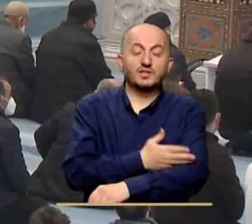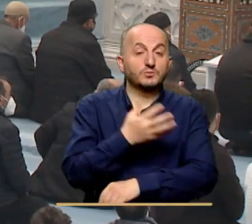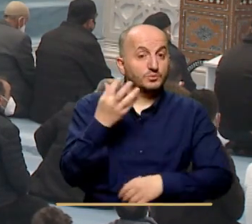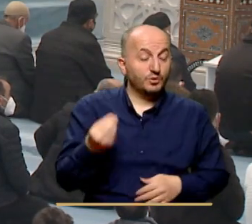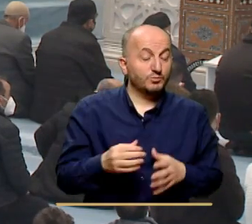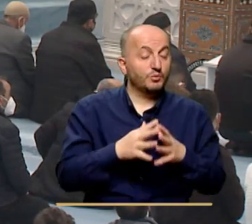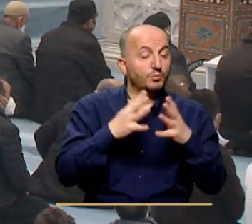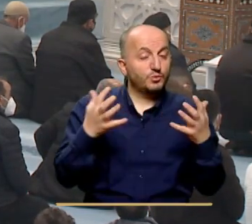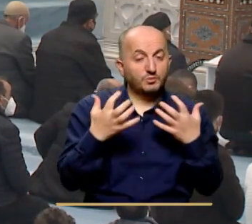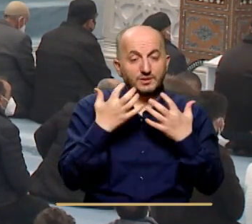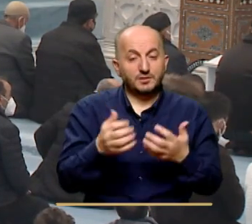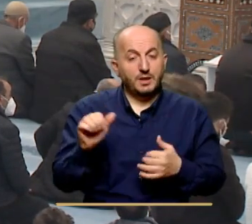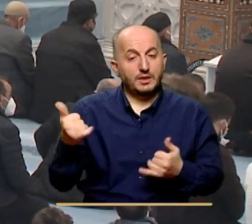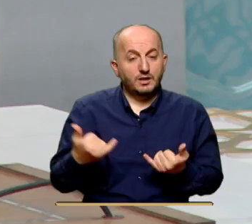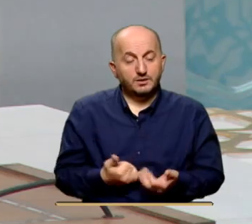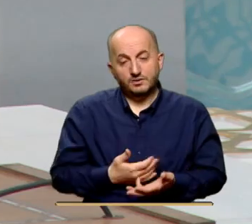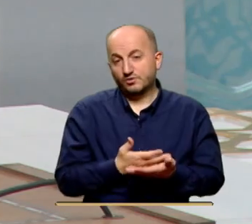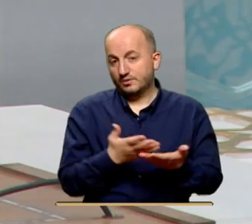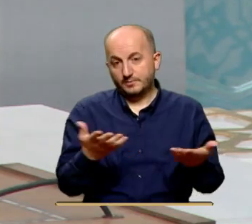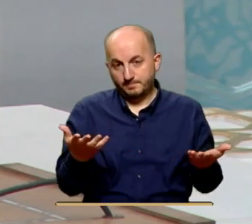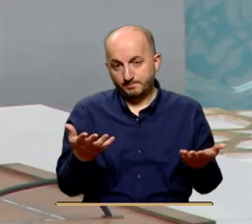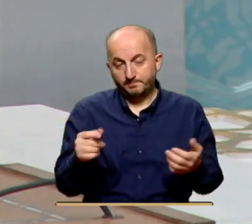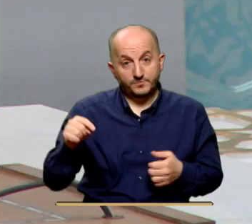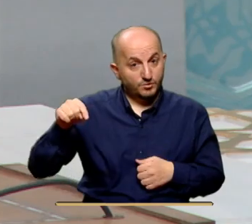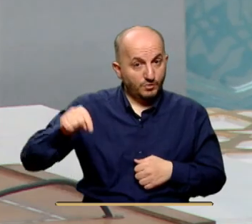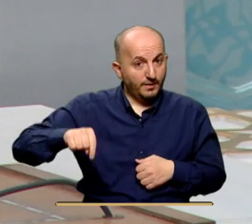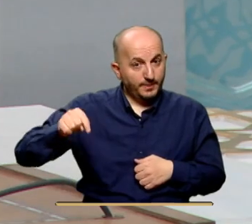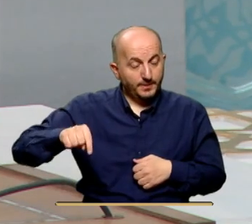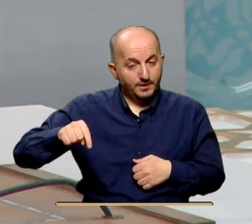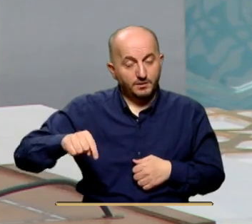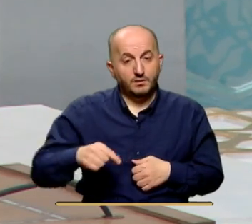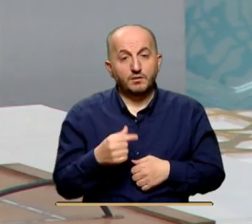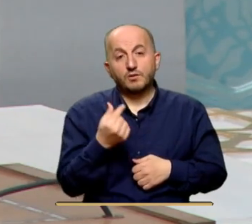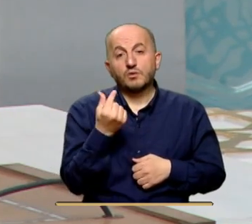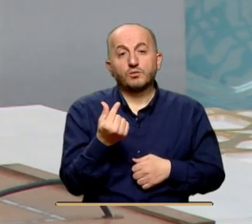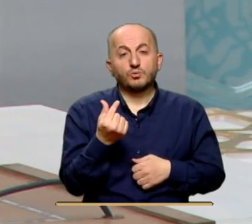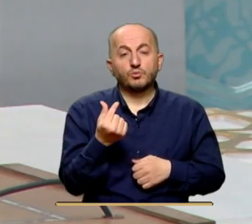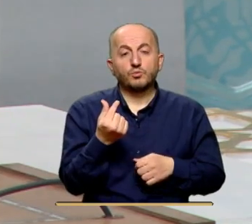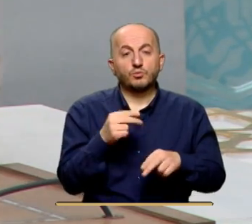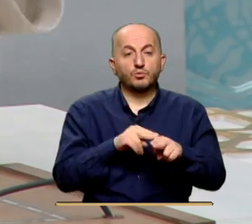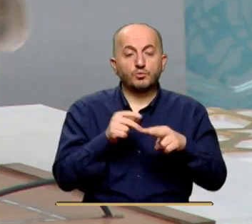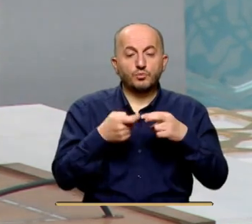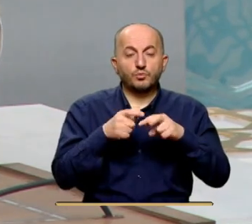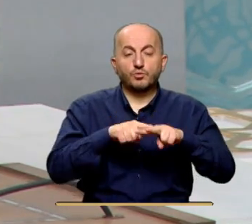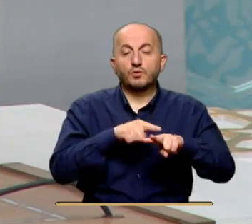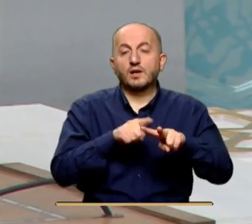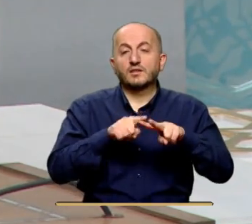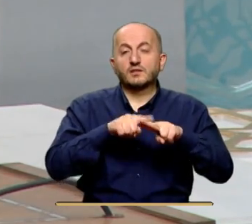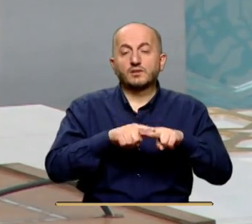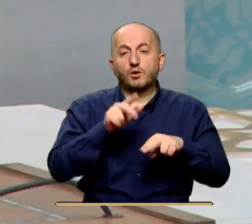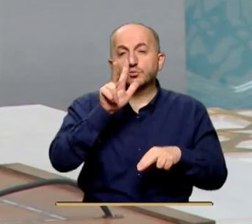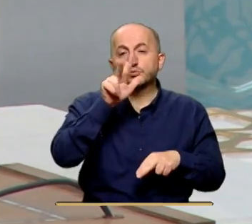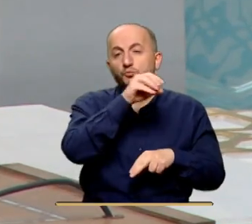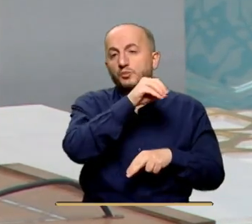olması büyük bir nimet değerli kardeşlerim. Şu anda Ukrayna'dan çıkan 3 milyonun